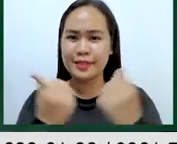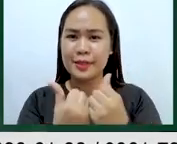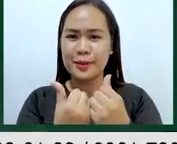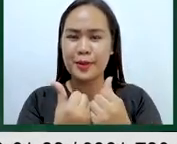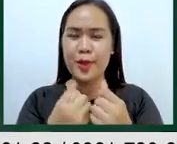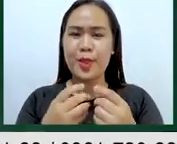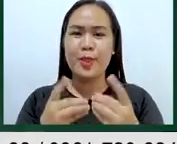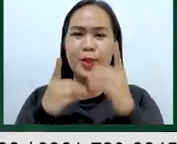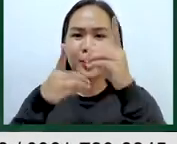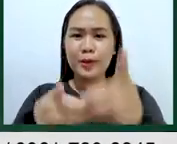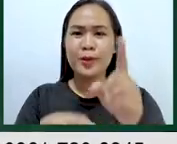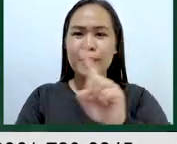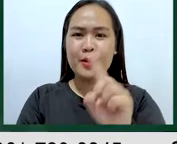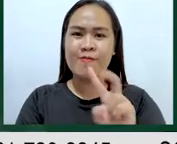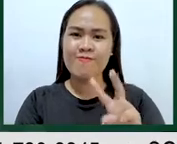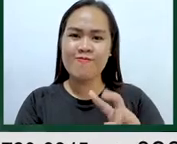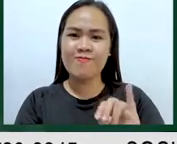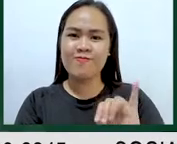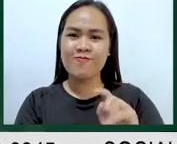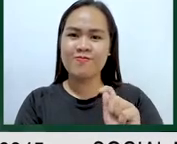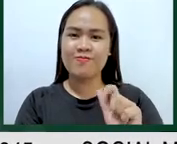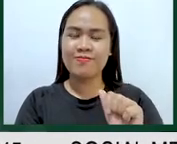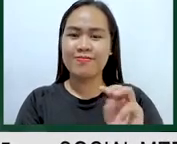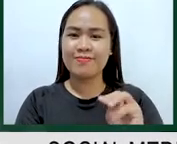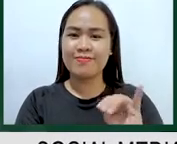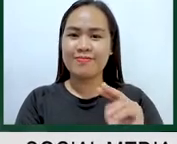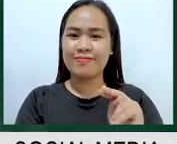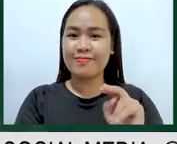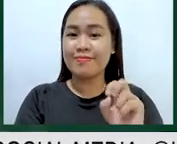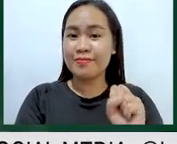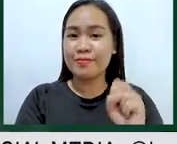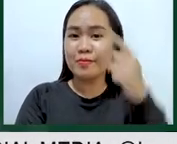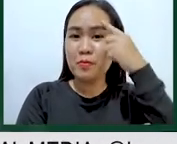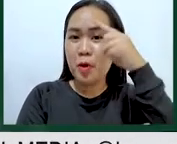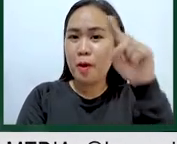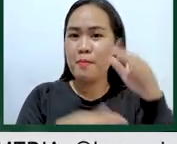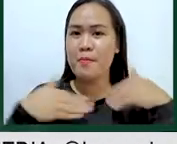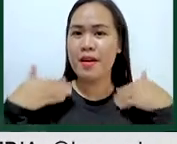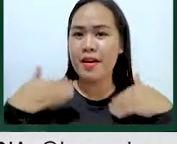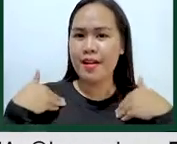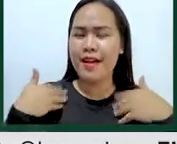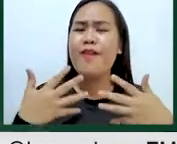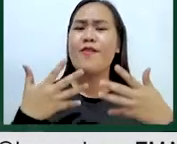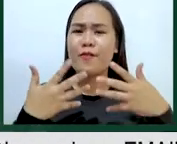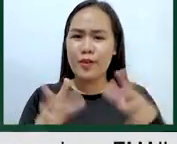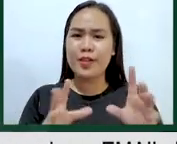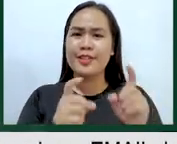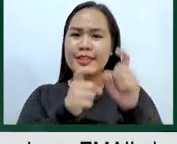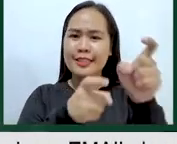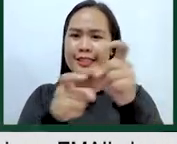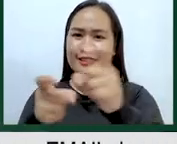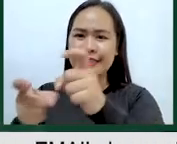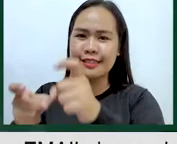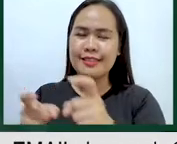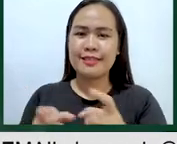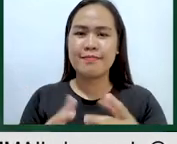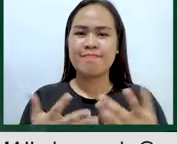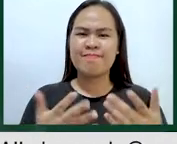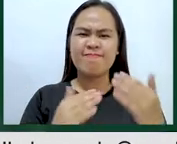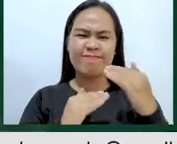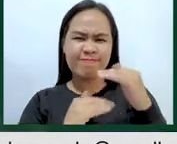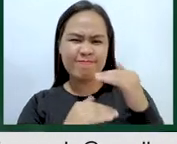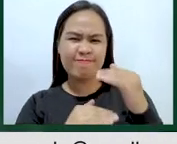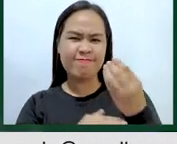ito. Of course, mga taga Pasig kami Association na nag-donate po ng mga vitamins para po sa mga bata, no.